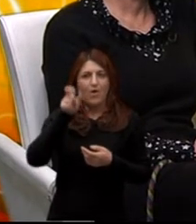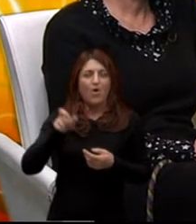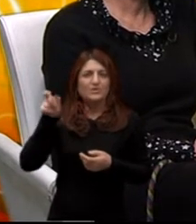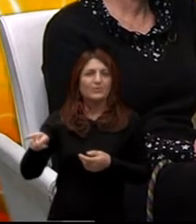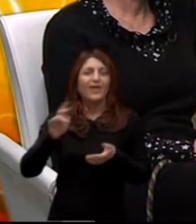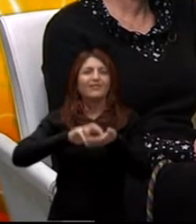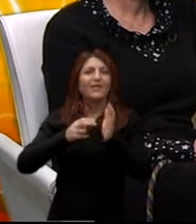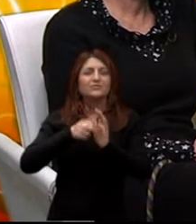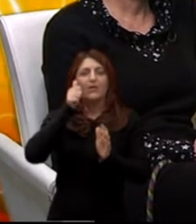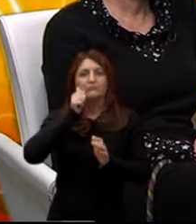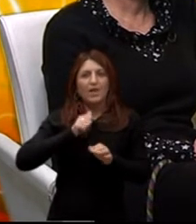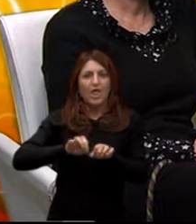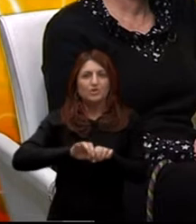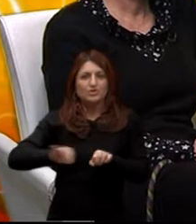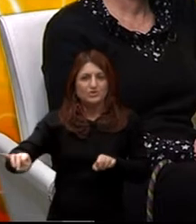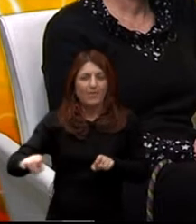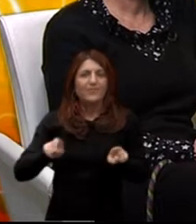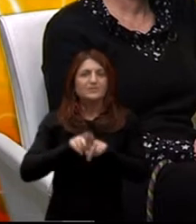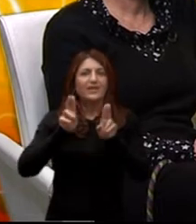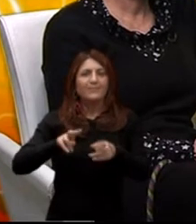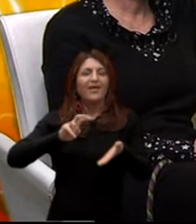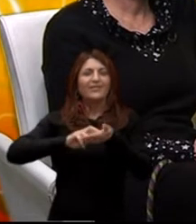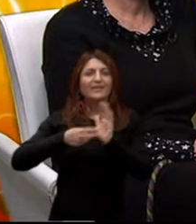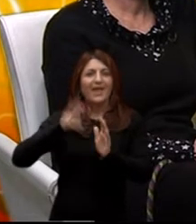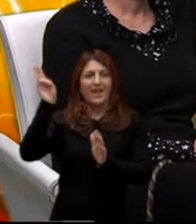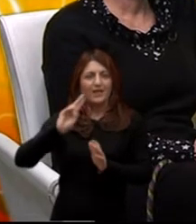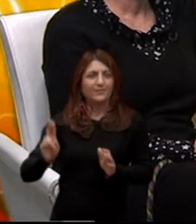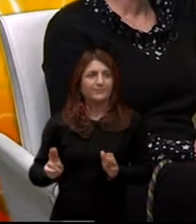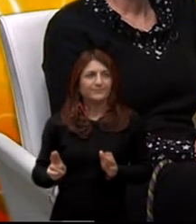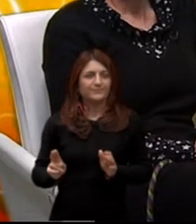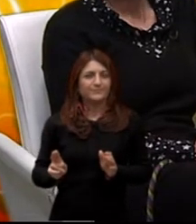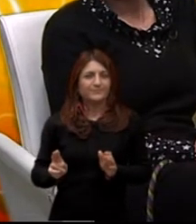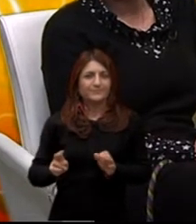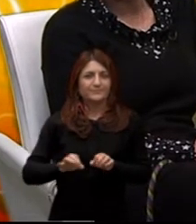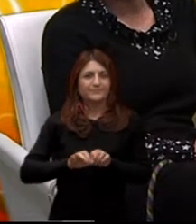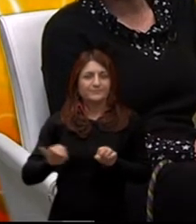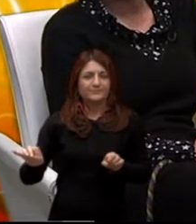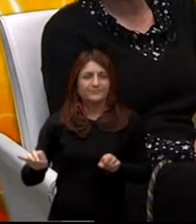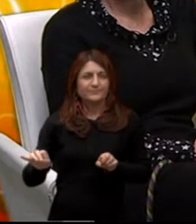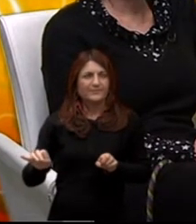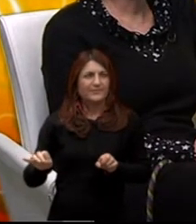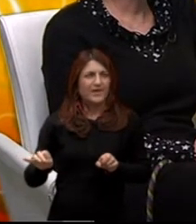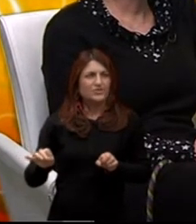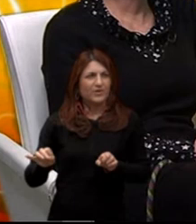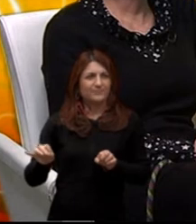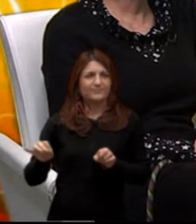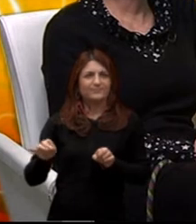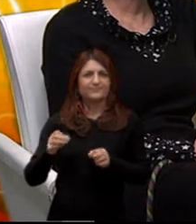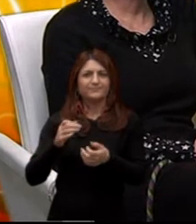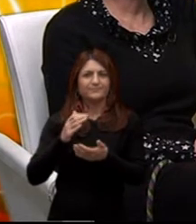bijelog štapa, provodimo isto tako tehniku elektronskog štapa i jedan od programa je dodjela pasa